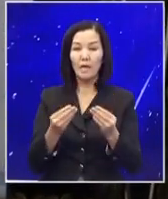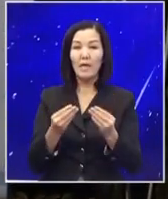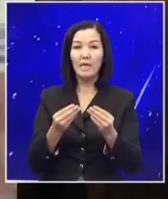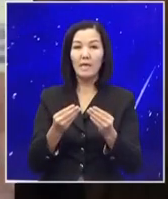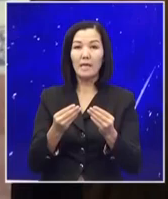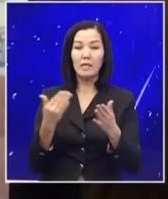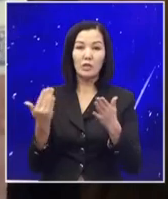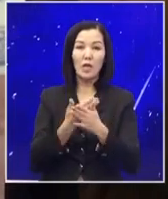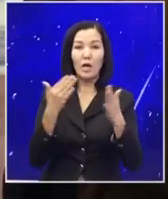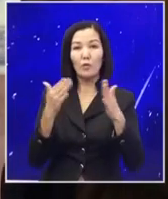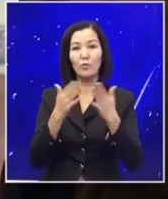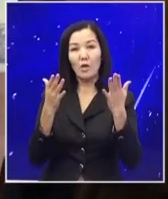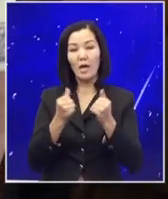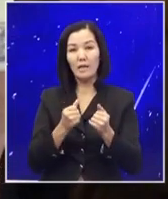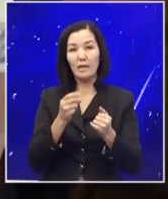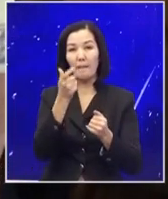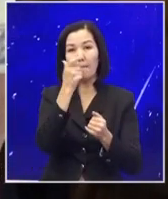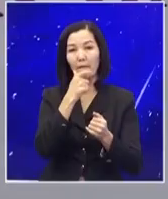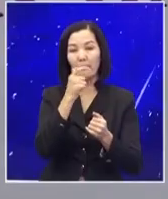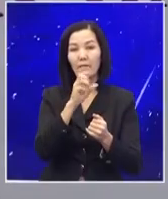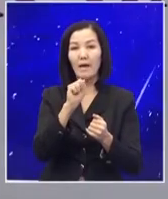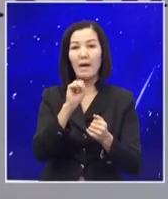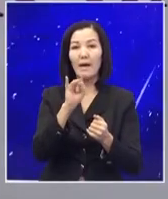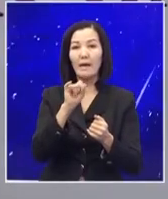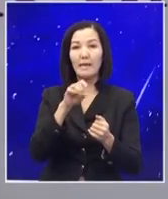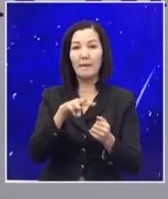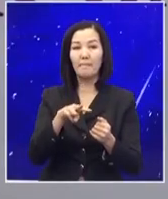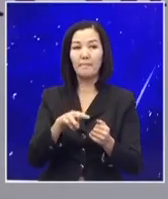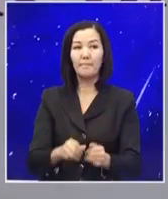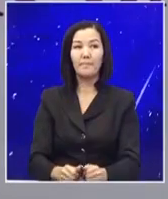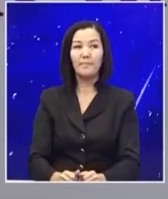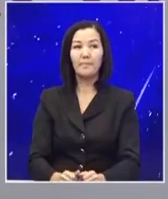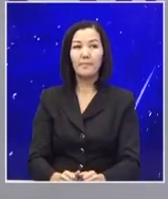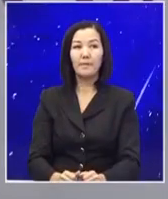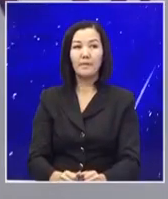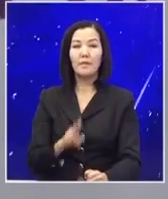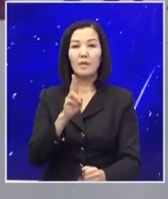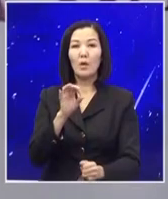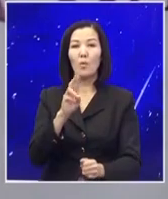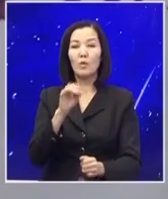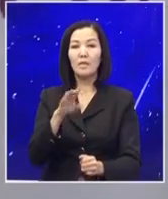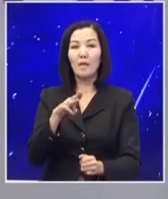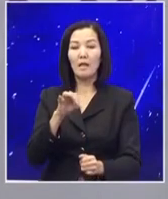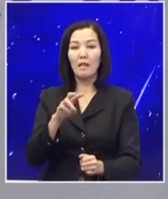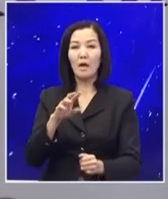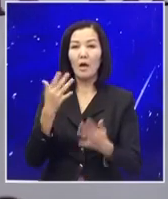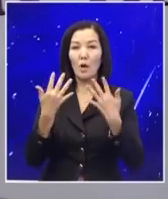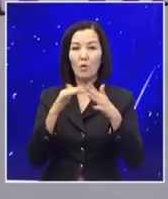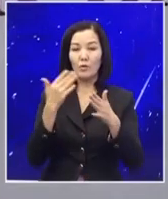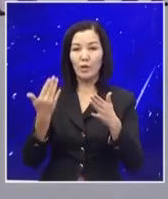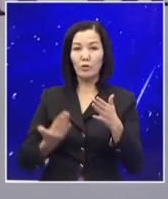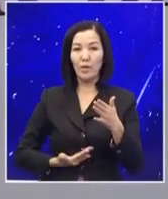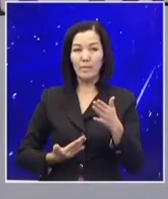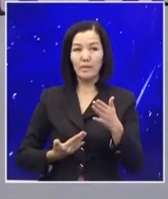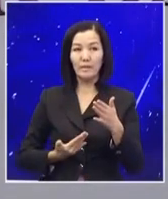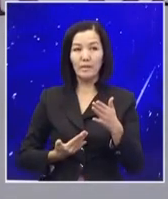алып шаттанып жатыр бірі жаркенттік Айым Тоқсанова. Жаркенттікімін, Коктал ауылданан. Енді осы Дышат Кареден